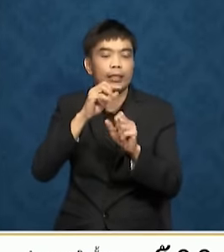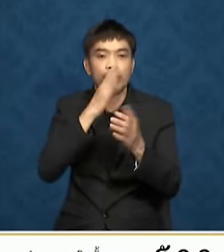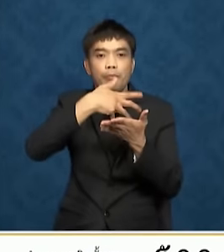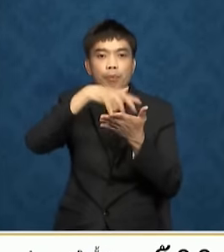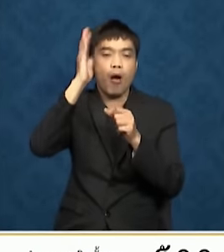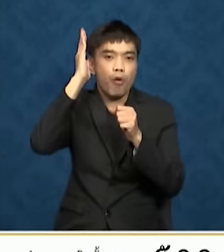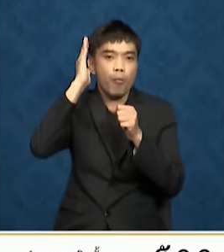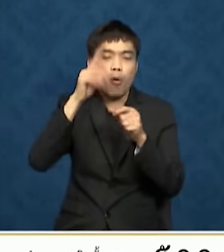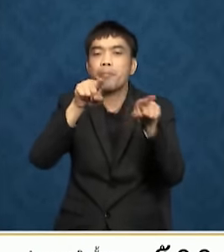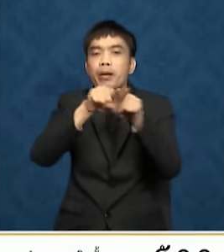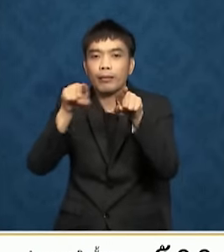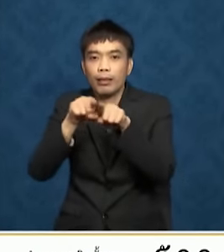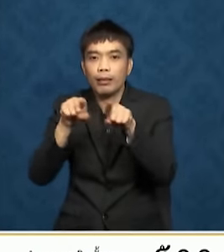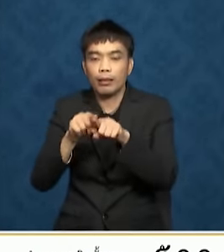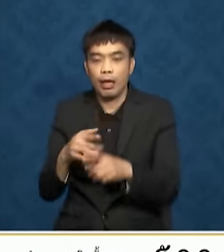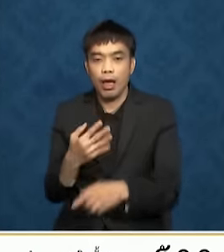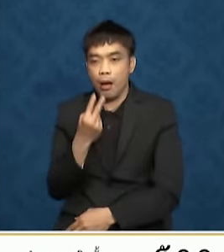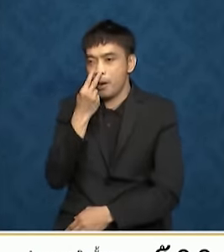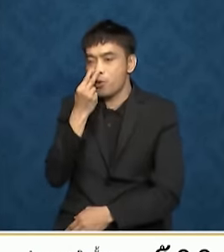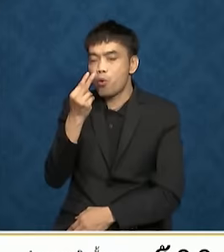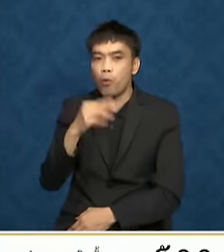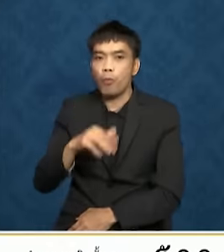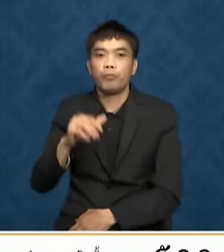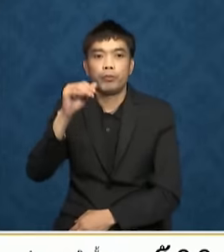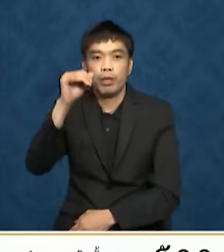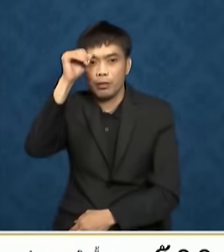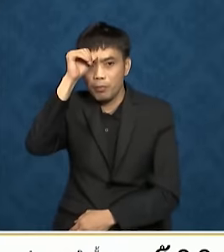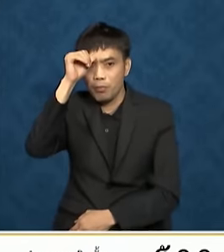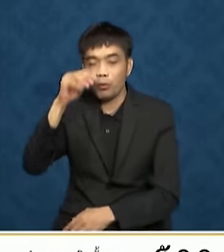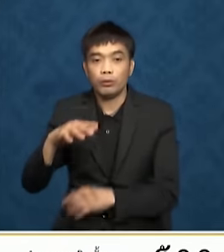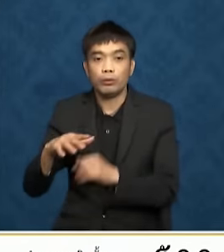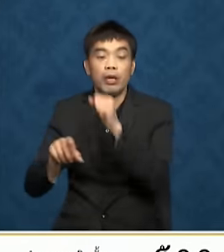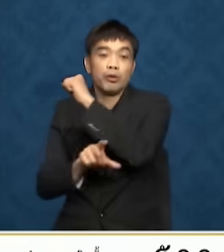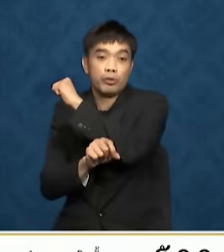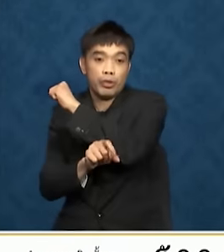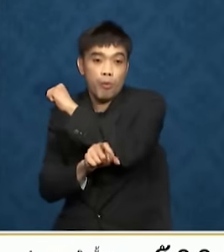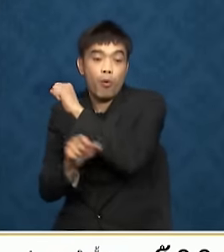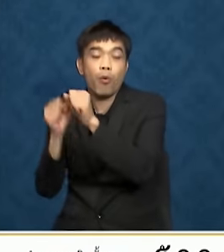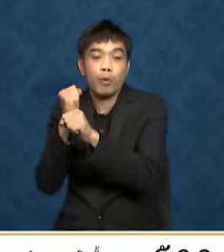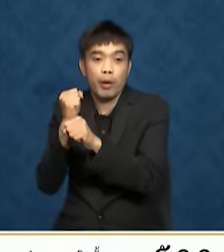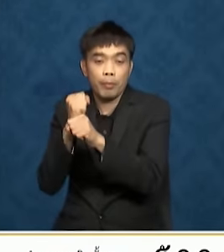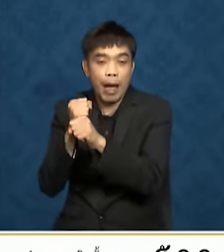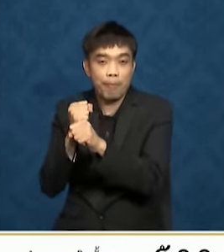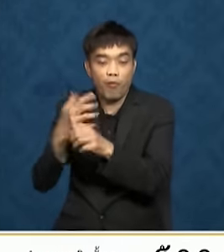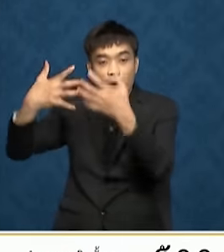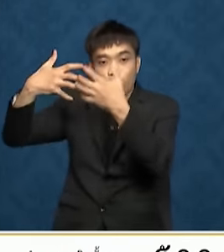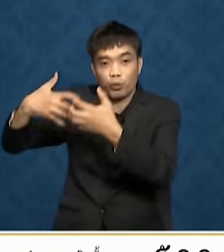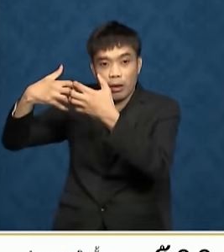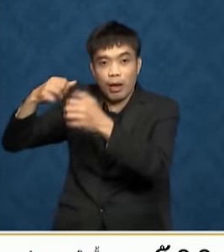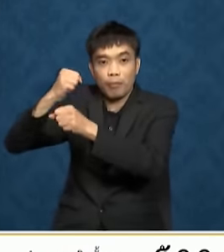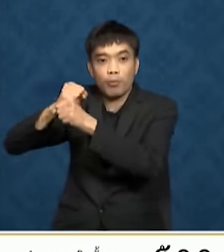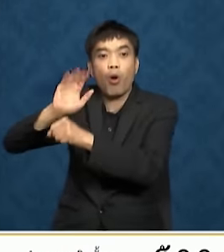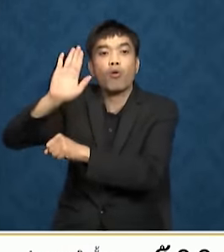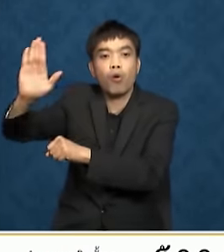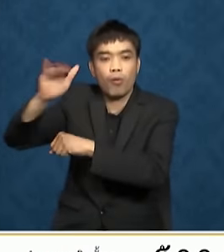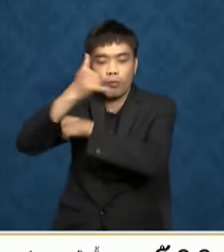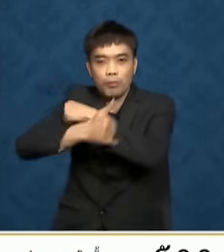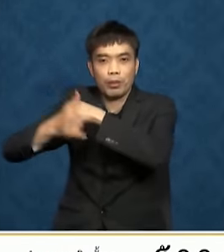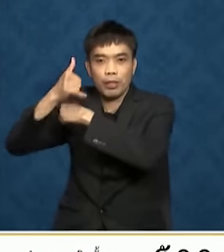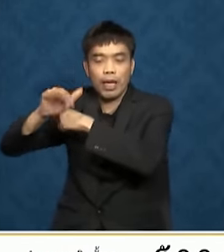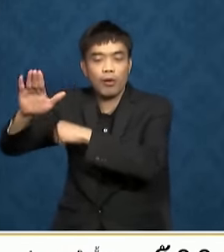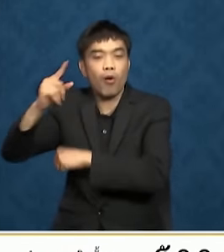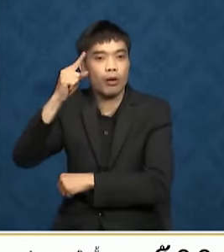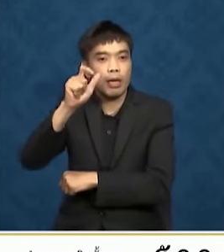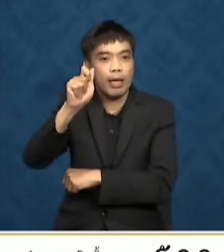นั่งดูว่าญี่ปุ่นกับสิงคโปร์เขาทำเท่าไหร่ครับในการที่จะปฏิรูปอุตสาหกรรมเขาให้มันสู้กับภัยความท้าทายที่มันมาจากปัญญา